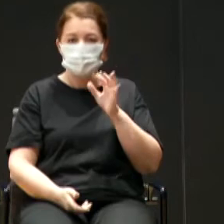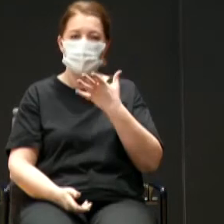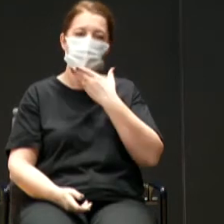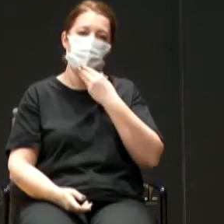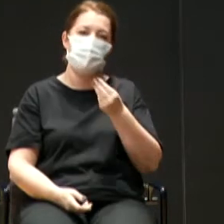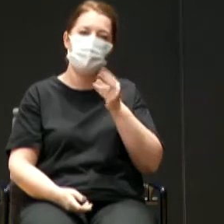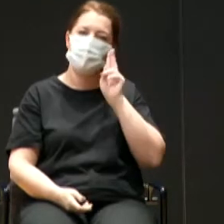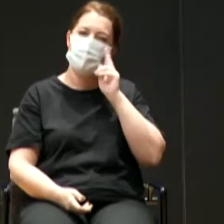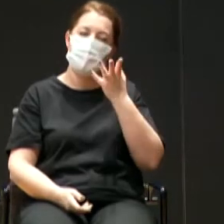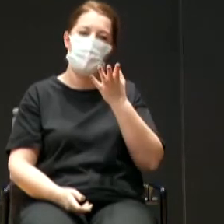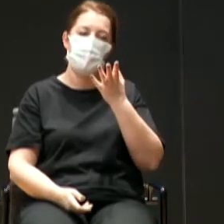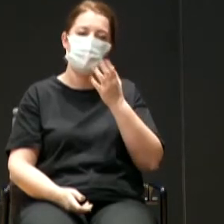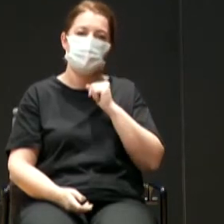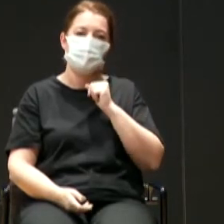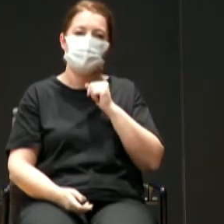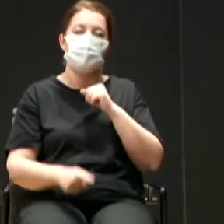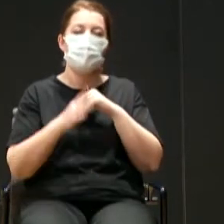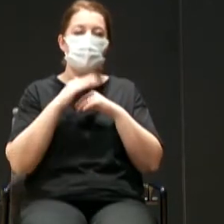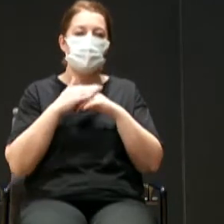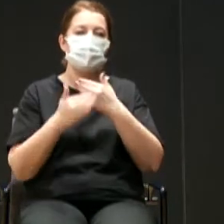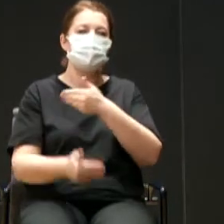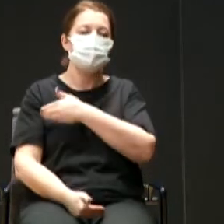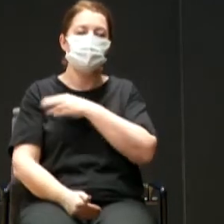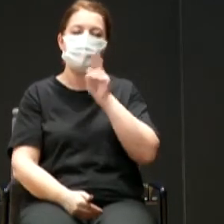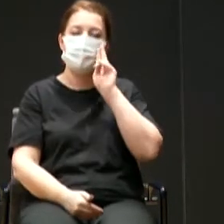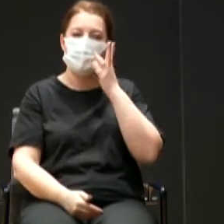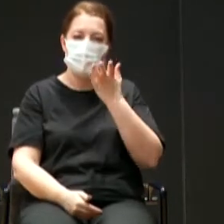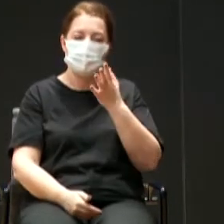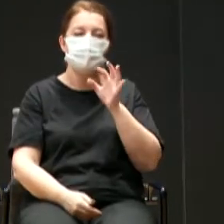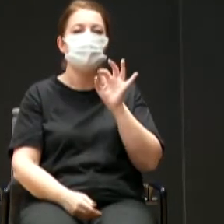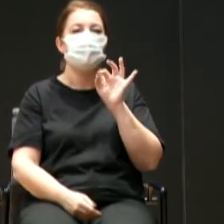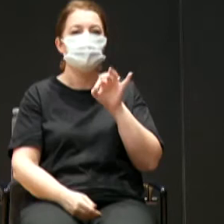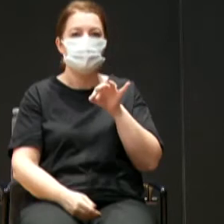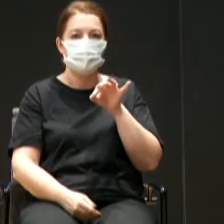ayıptır, günahtır, yapılan hizmete günahtır. Şimdi